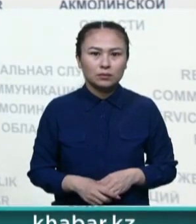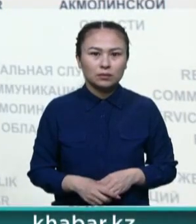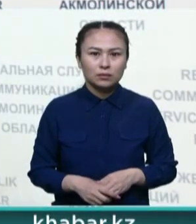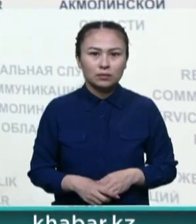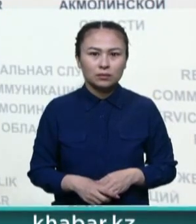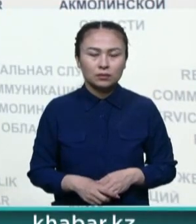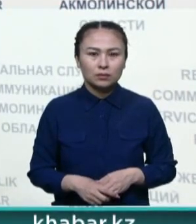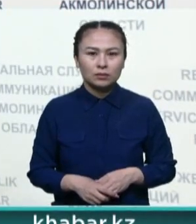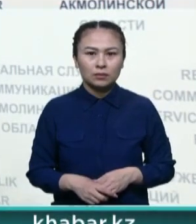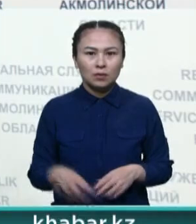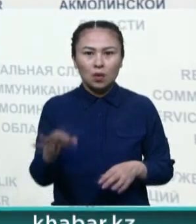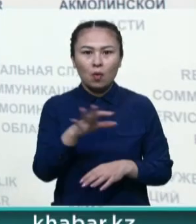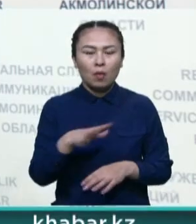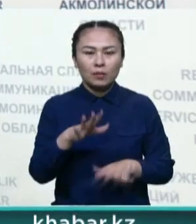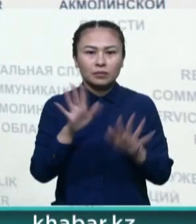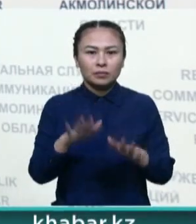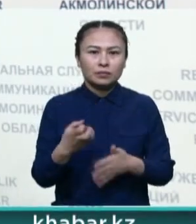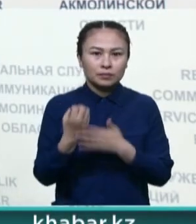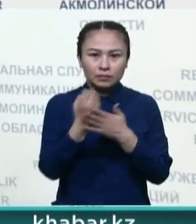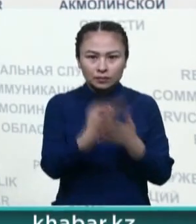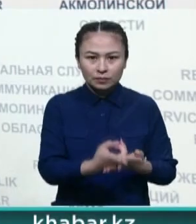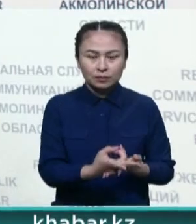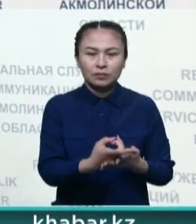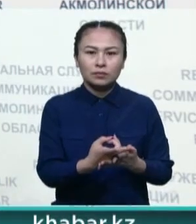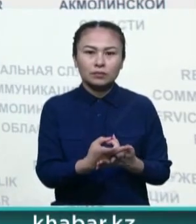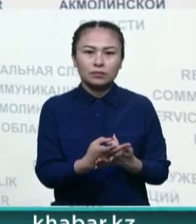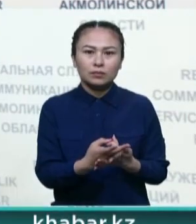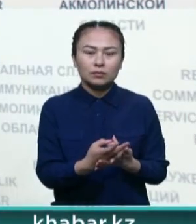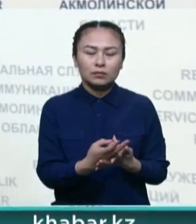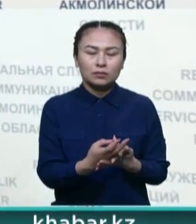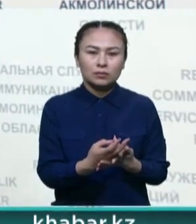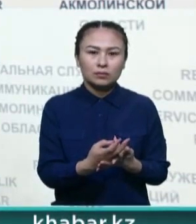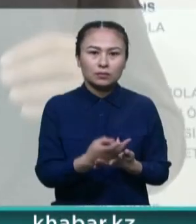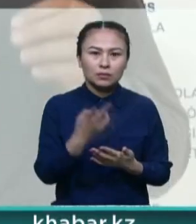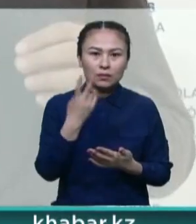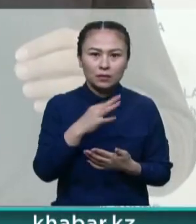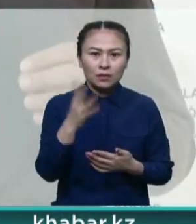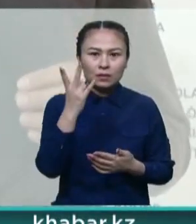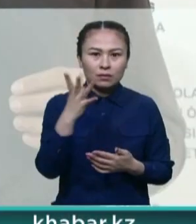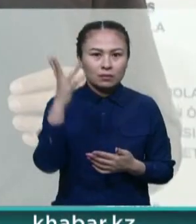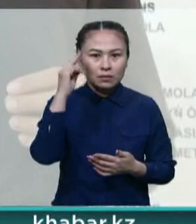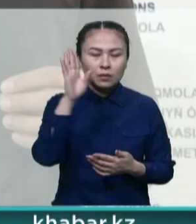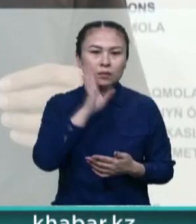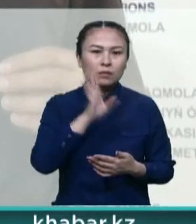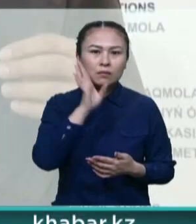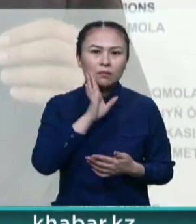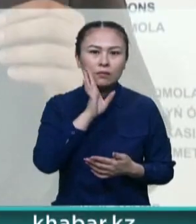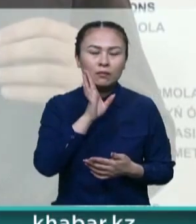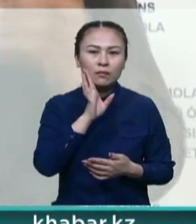көпбейінді облыстық ауруханаға жеткізеді, Елордада орналасқан. Алайда 25-і күні